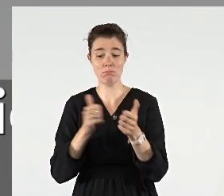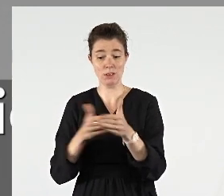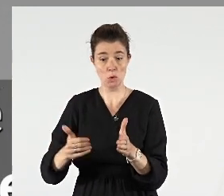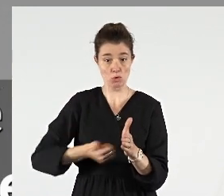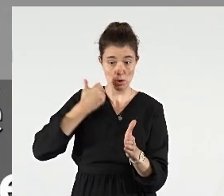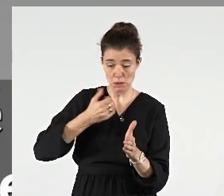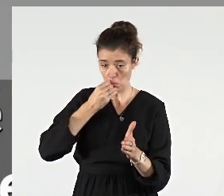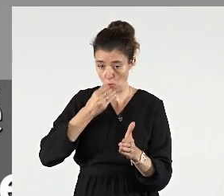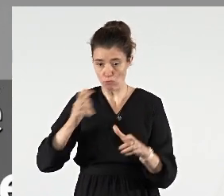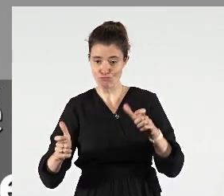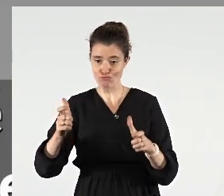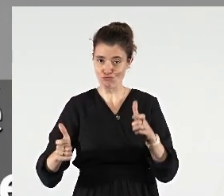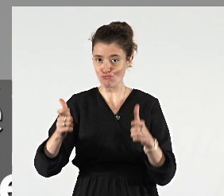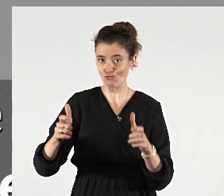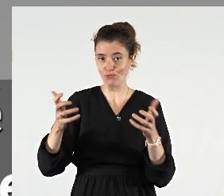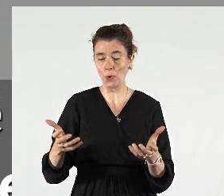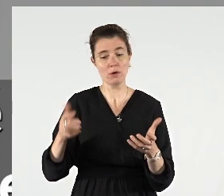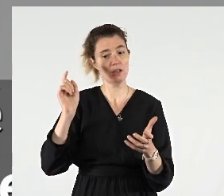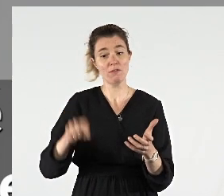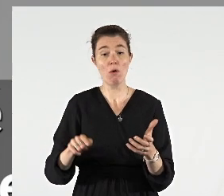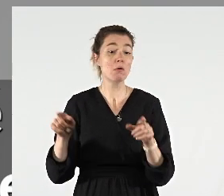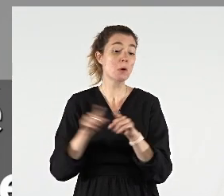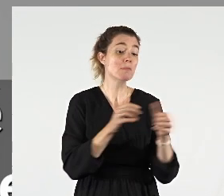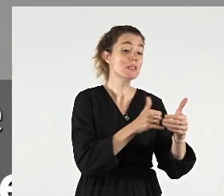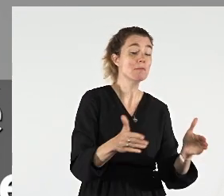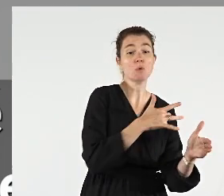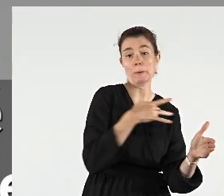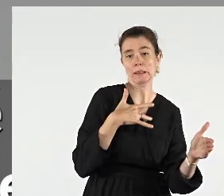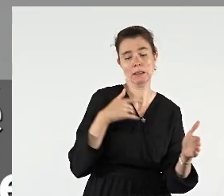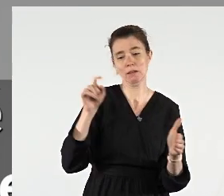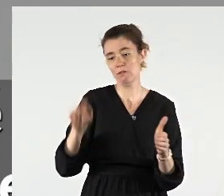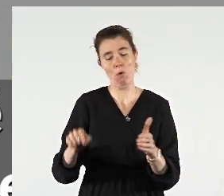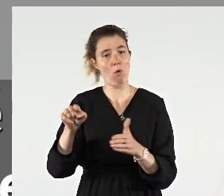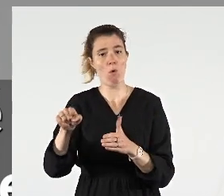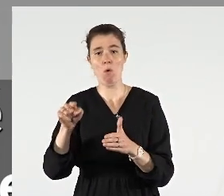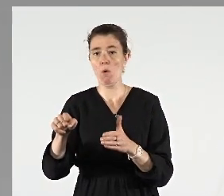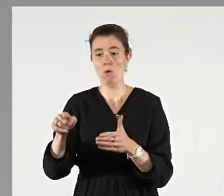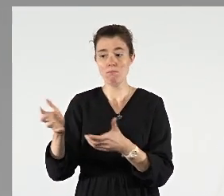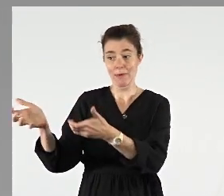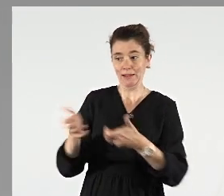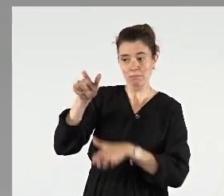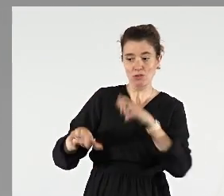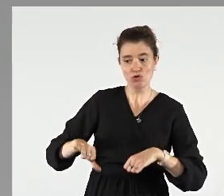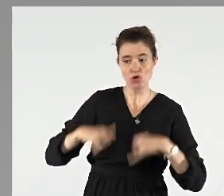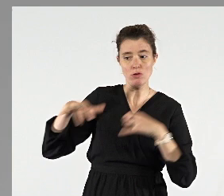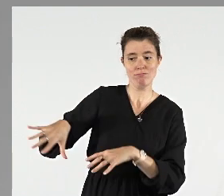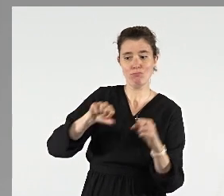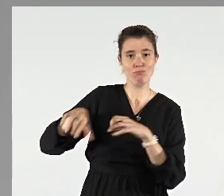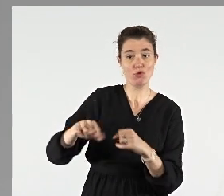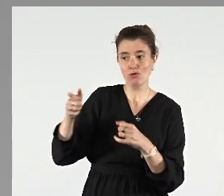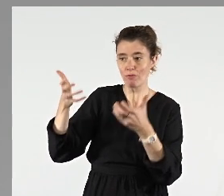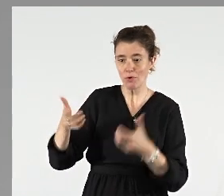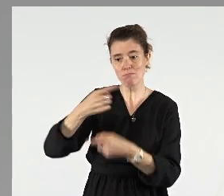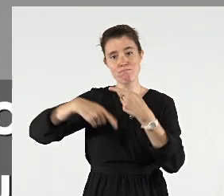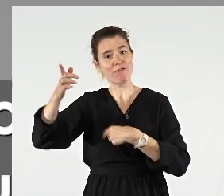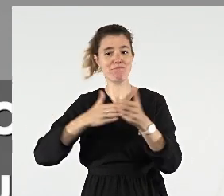bien, il faut, à l'instar du système de santé, qu'il soit en mesure d'attirer des jeunes désireux d'exercer des métiers dédiés à